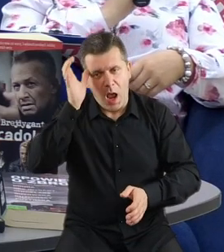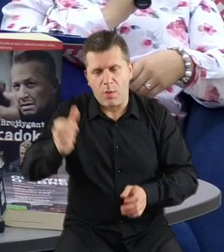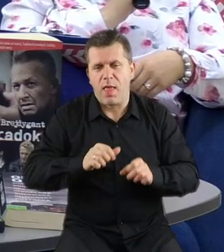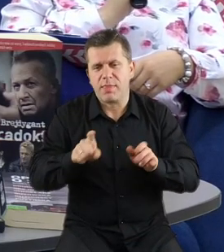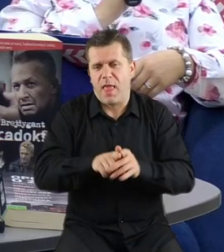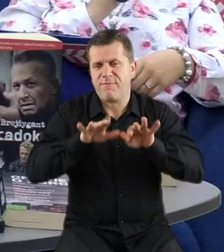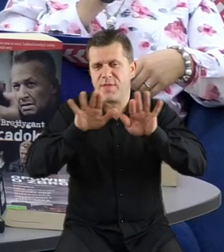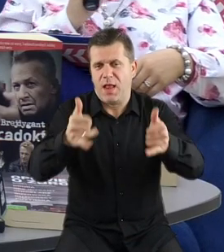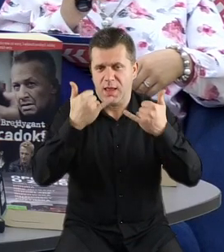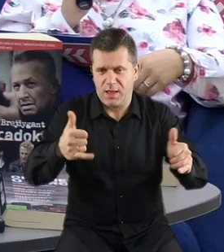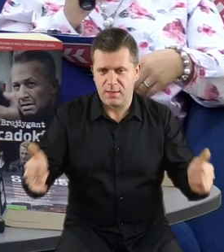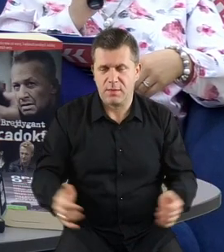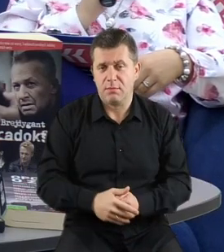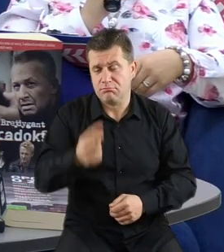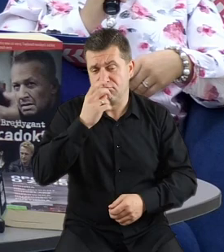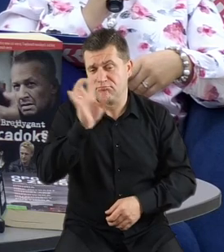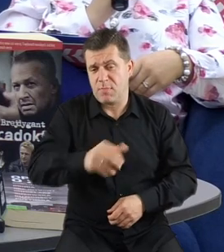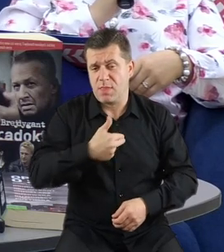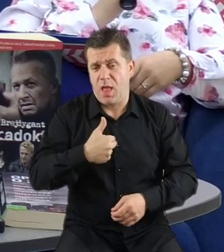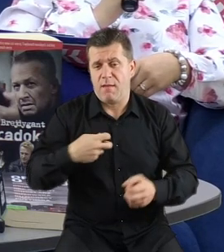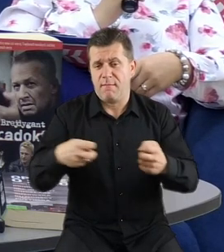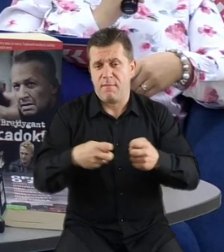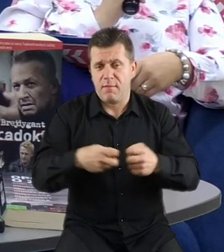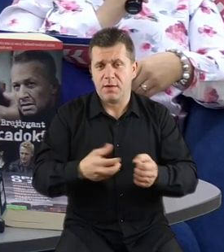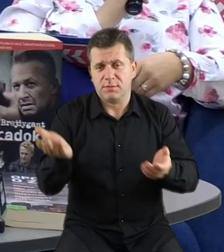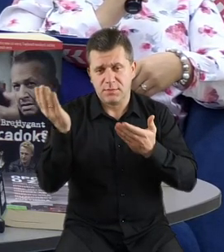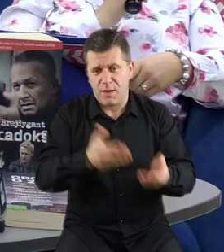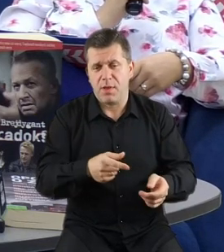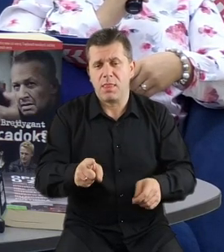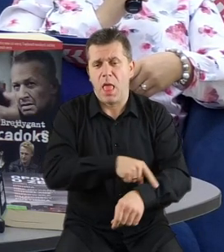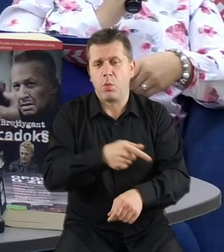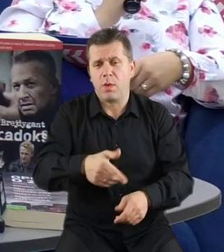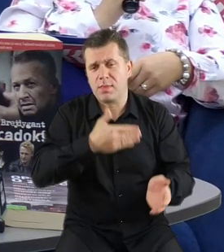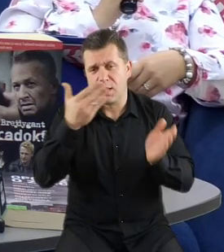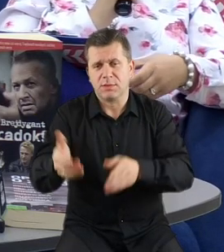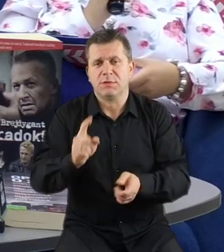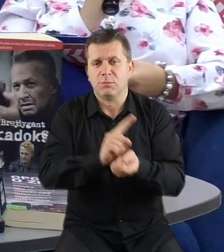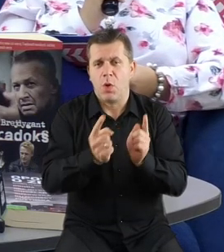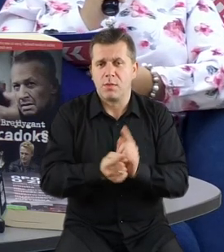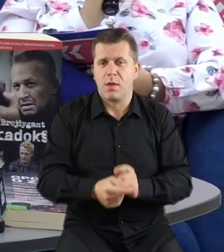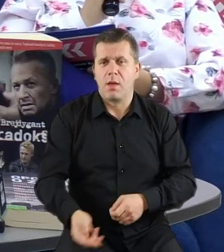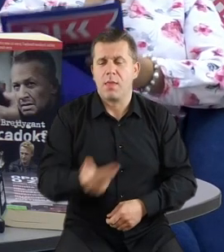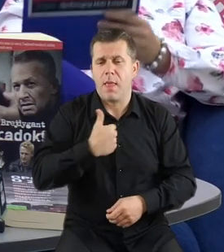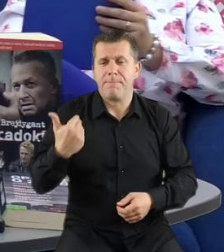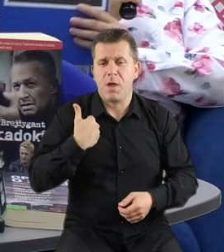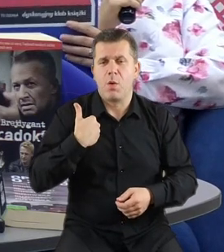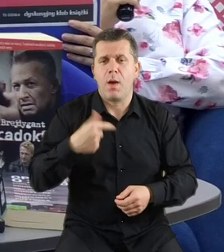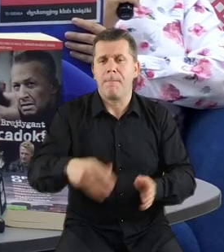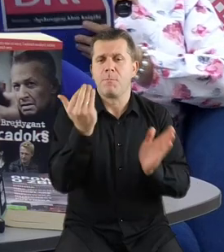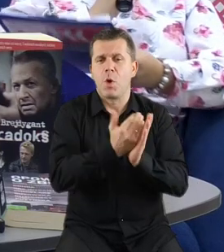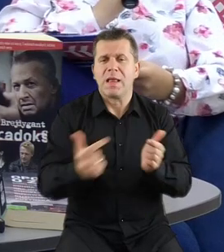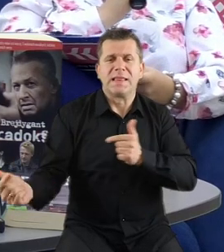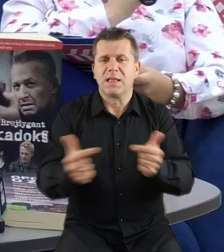wiele innych. Śledźcie naszą stronę internetową, zapraszamy niedługo na kolejne spotkania, a nasze odbyło się w ramach